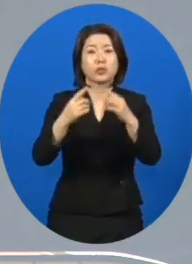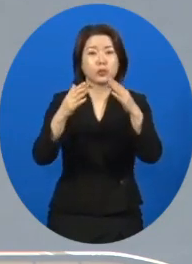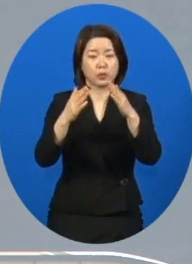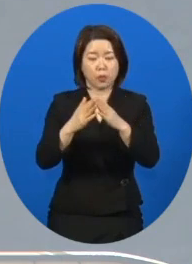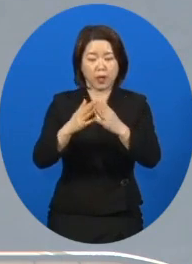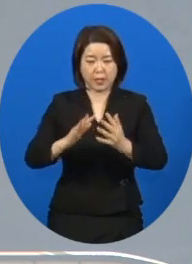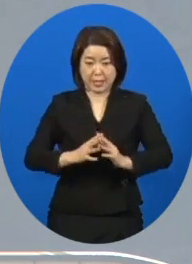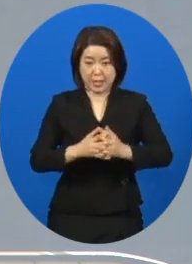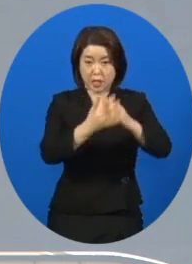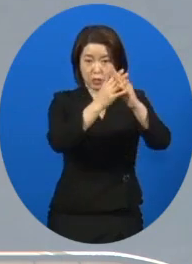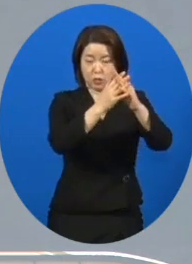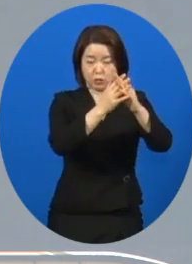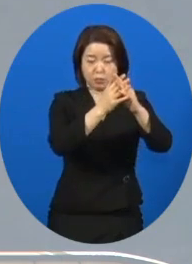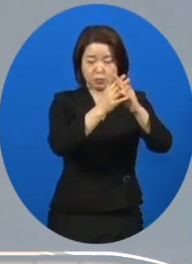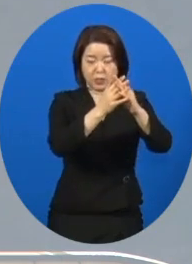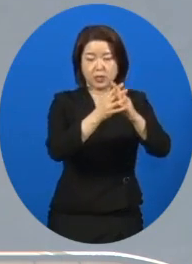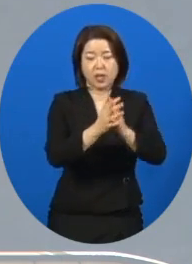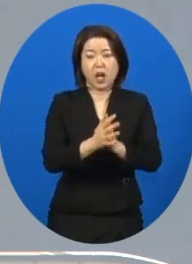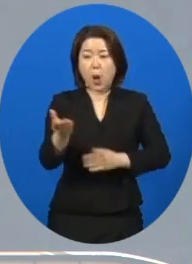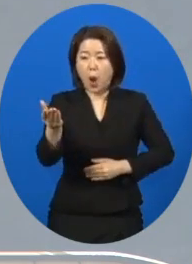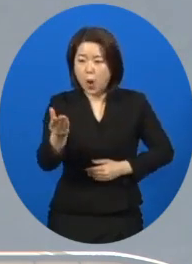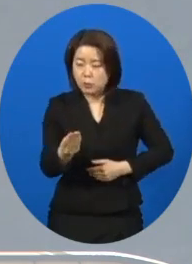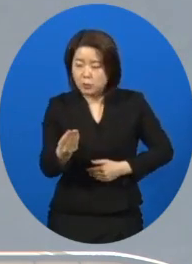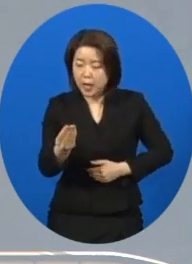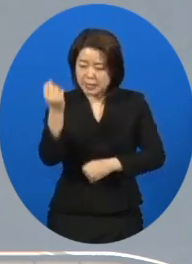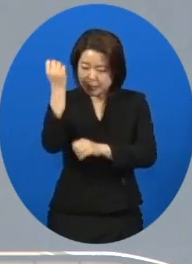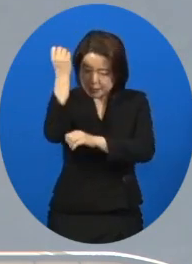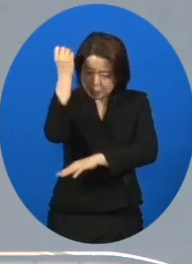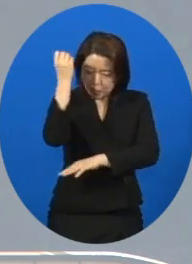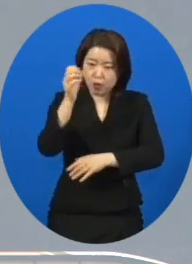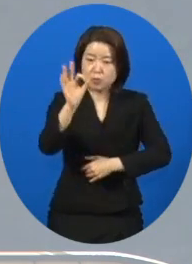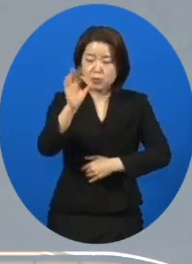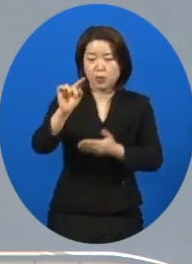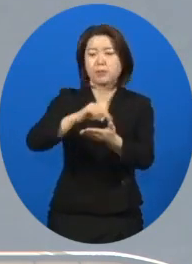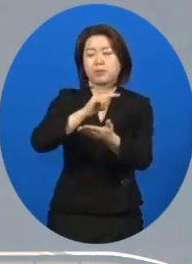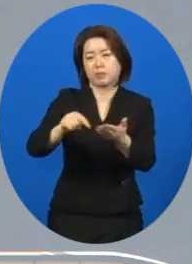건축비 융자의 원금 상환이 시작이 되었습니다.